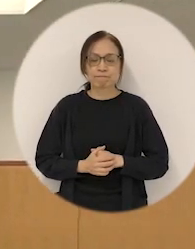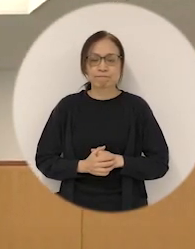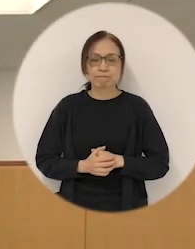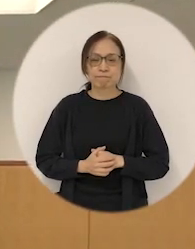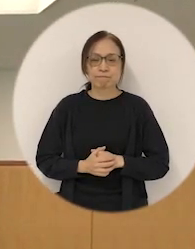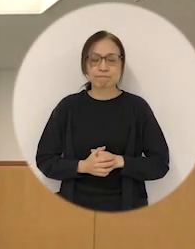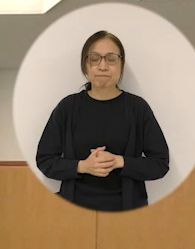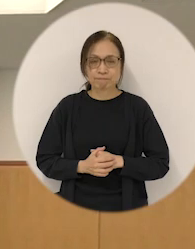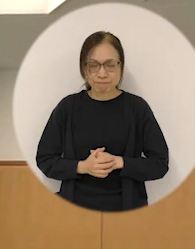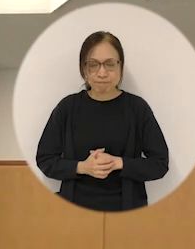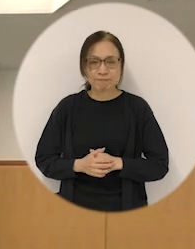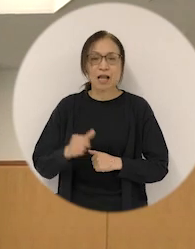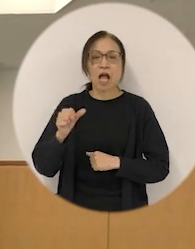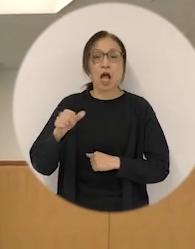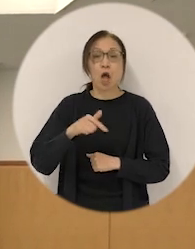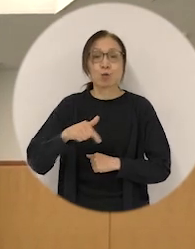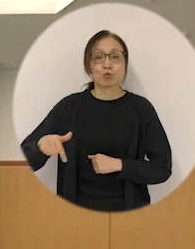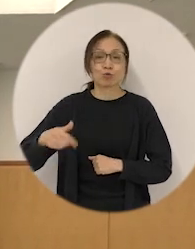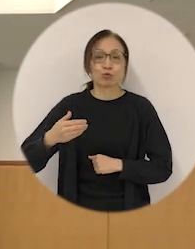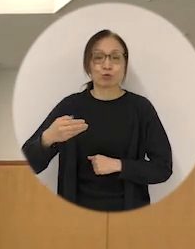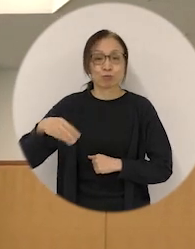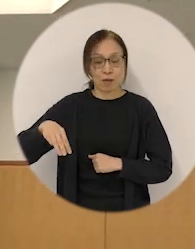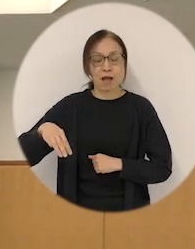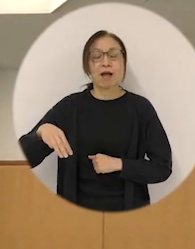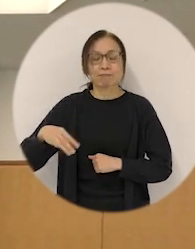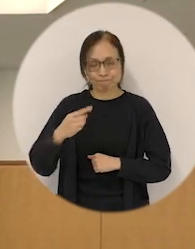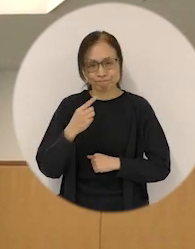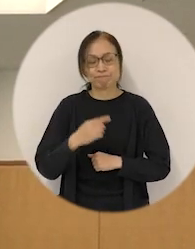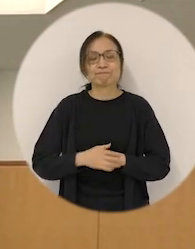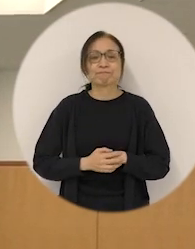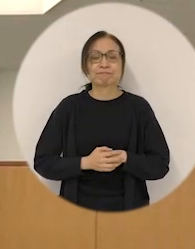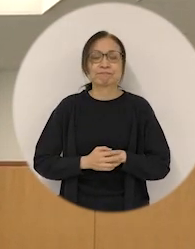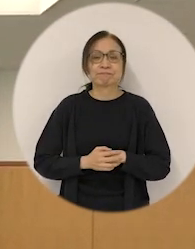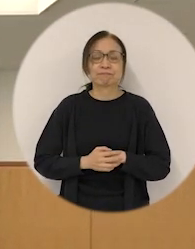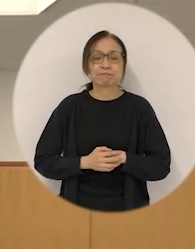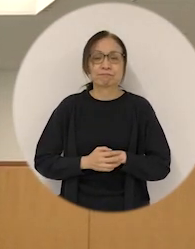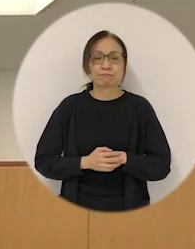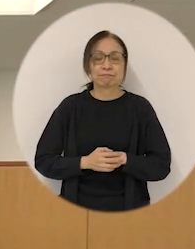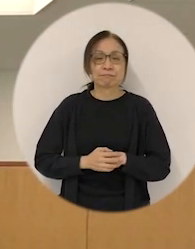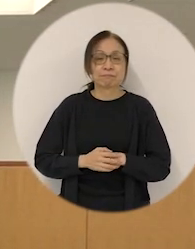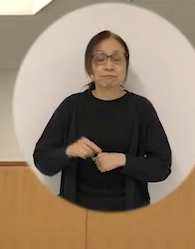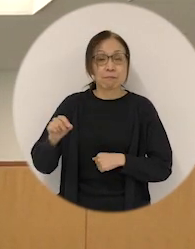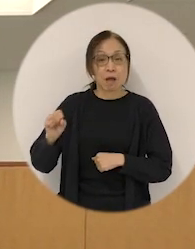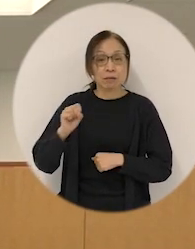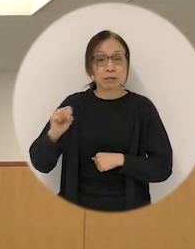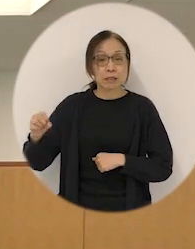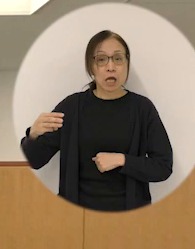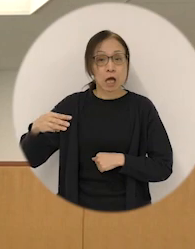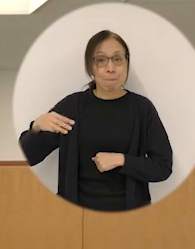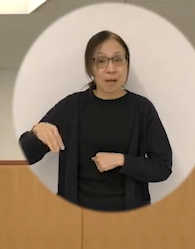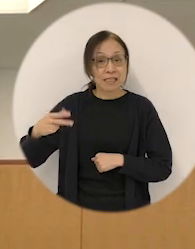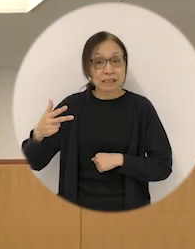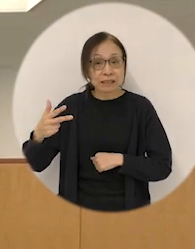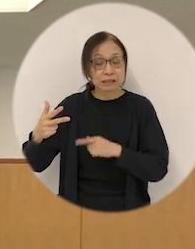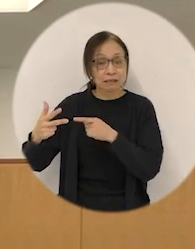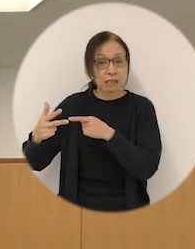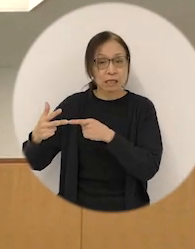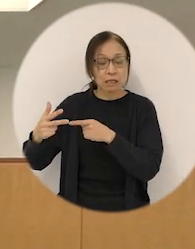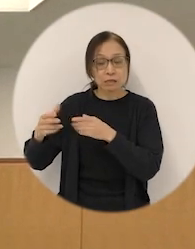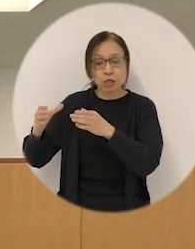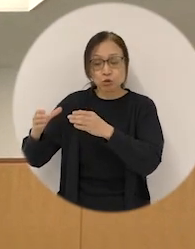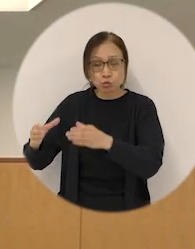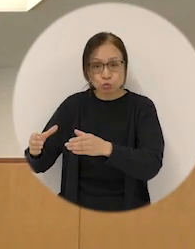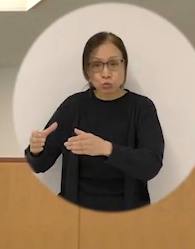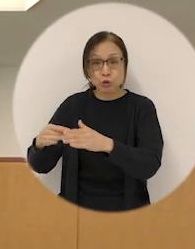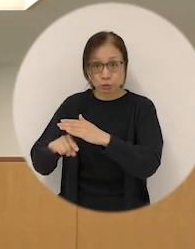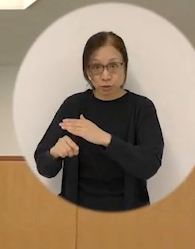すいません、阿武隈地方の溝井です。こちら座間市さんでも設置されるということでいいんですよね。それは、はい、どの、い